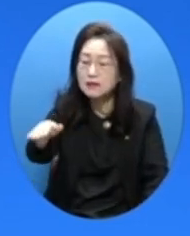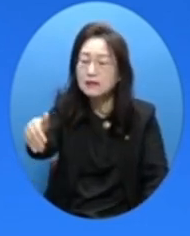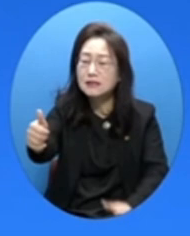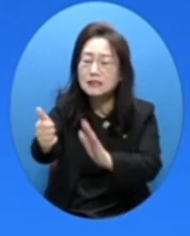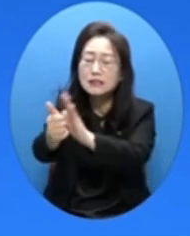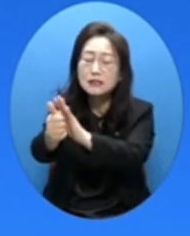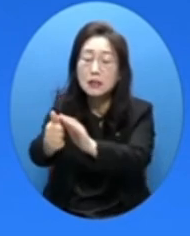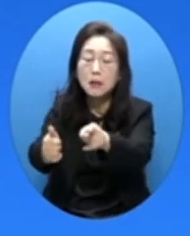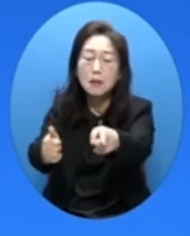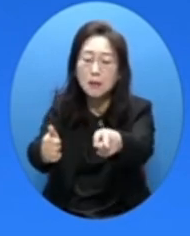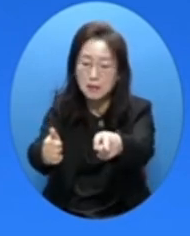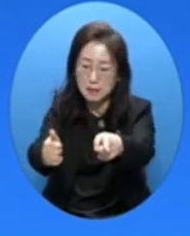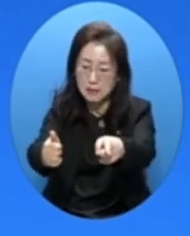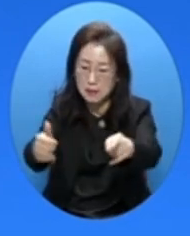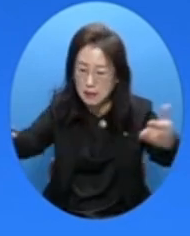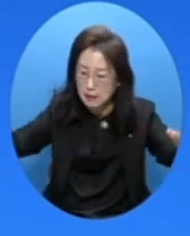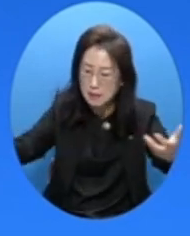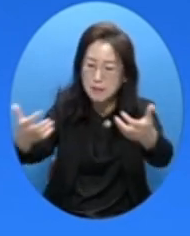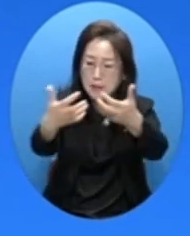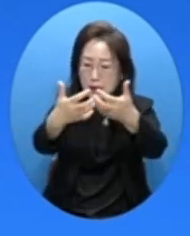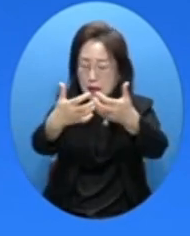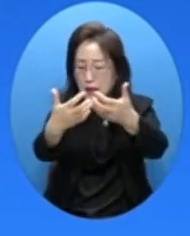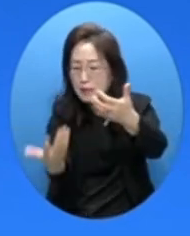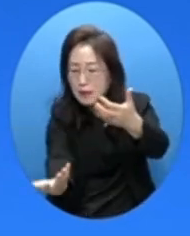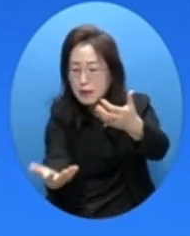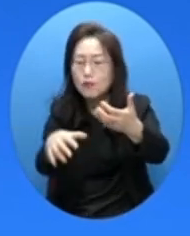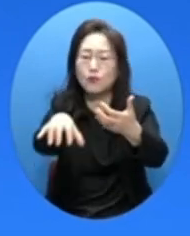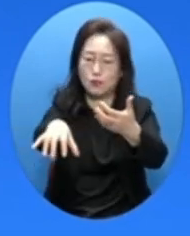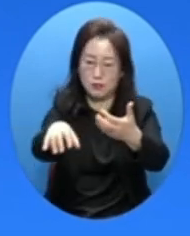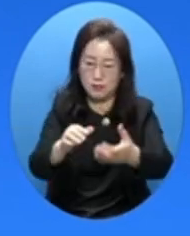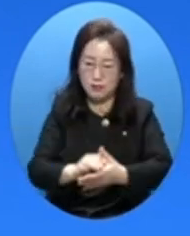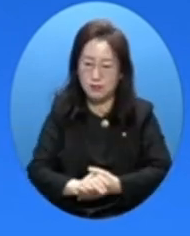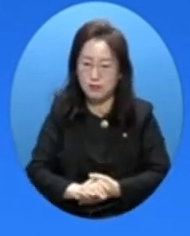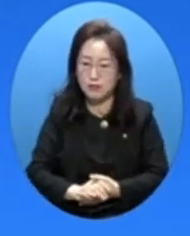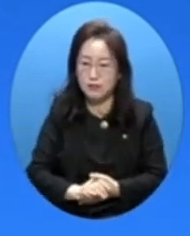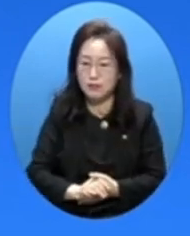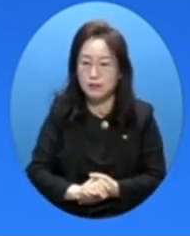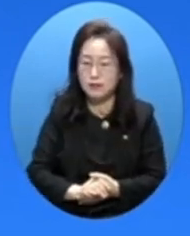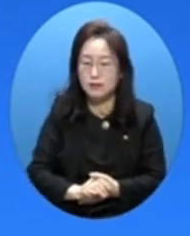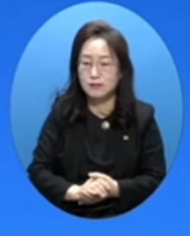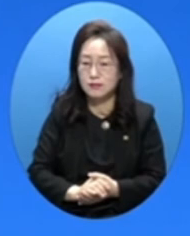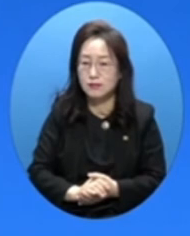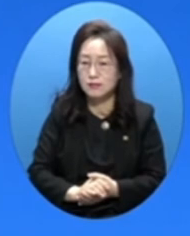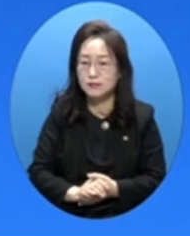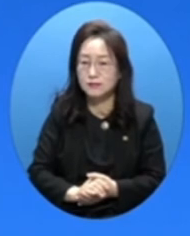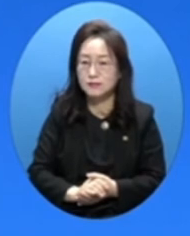많은 사람이 희생한 장소입니다.